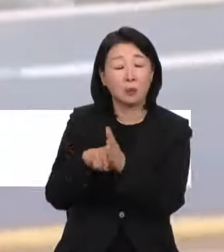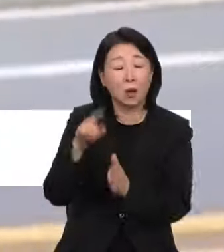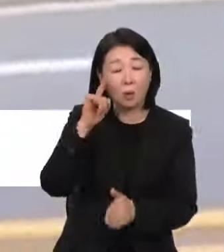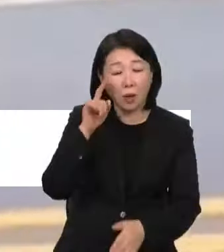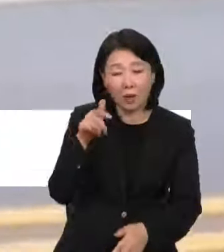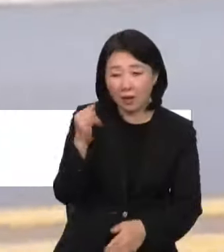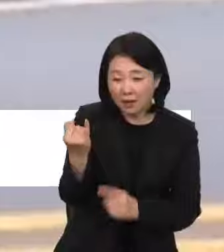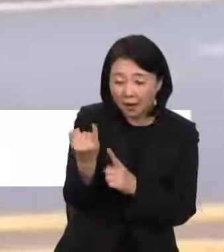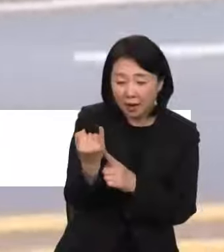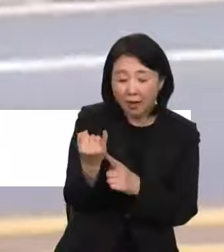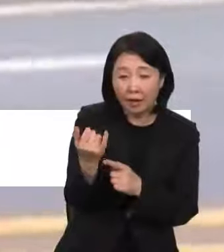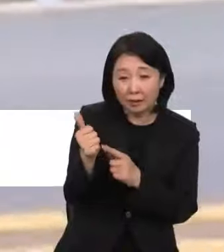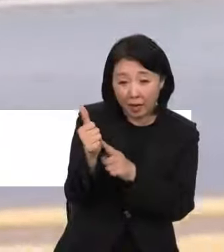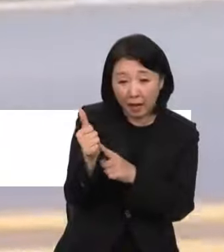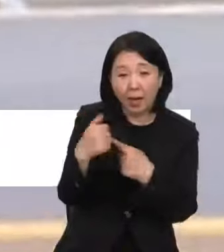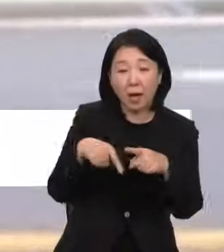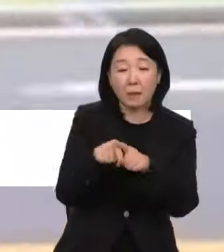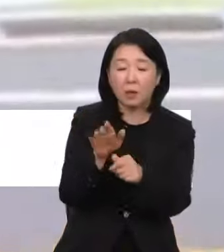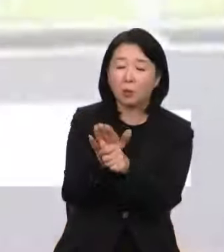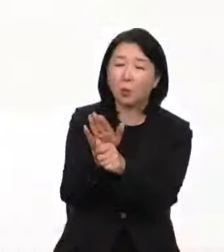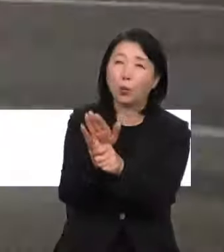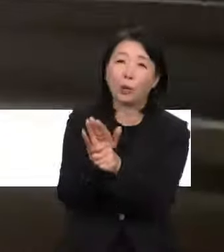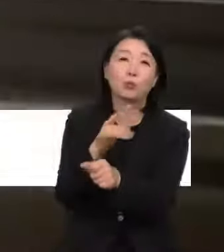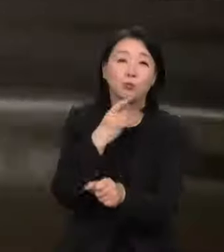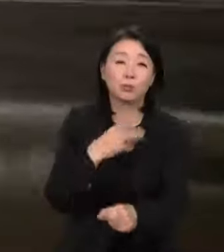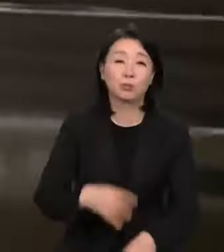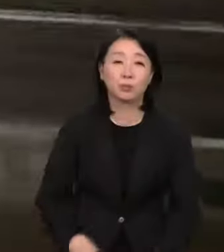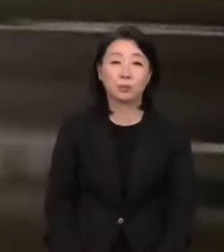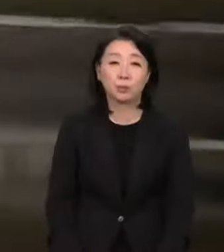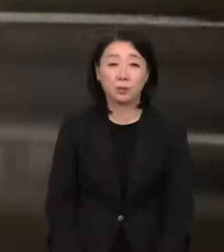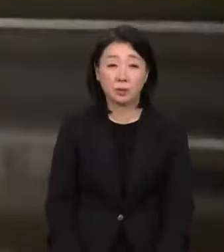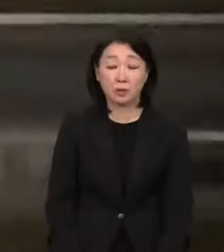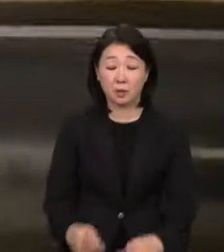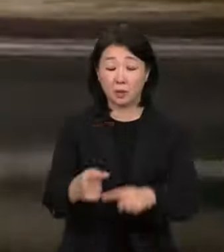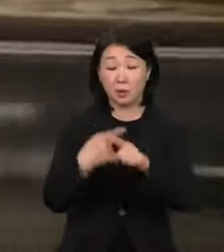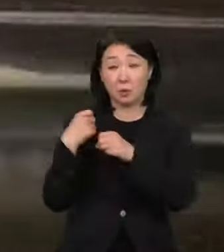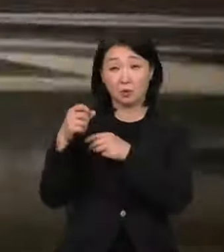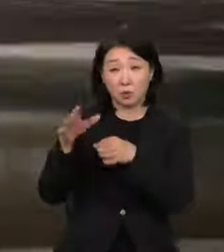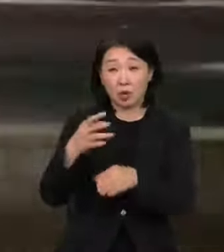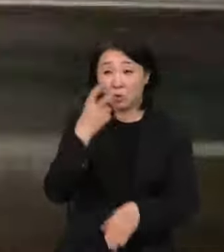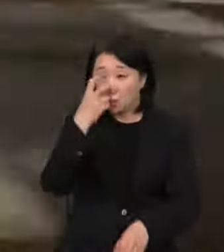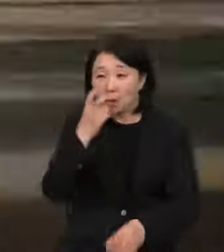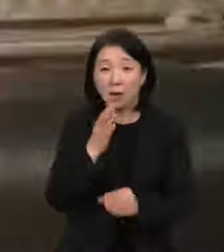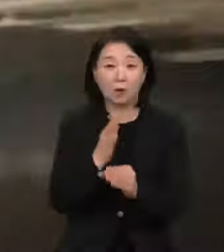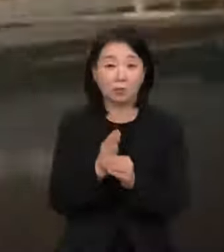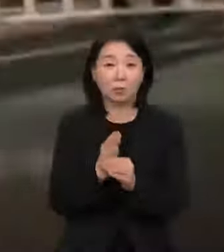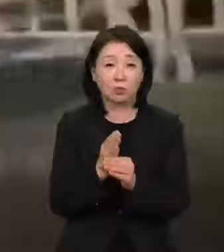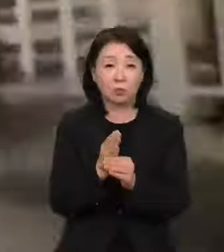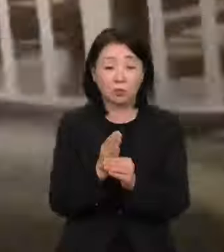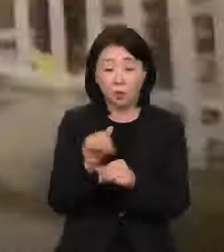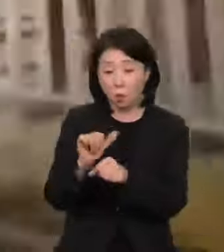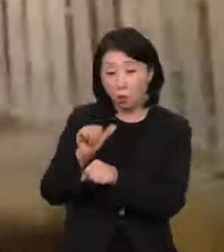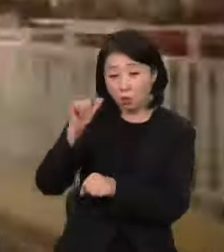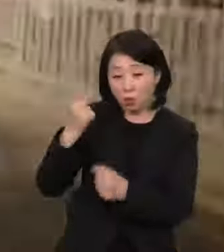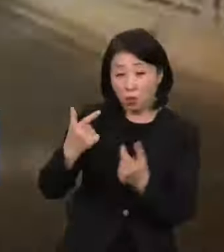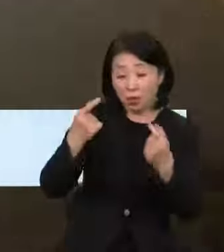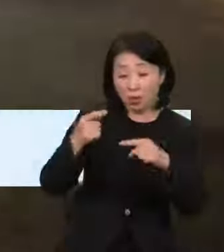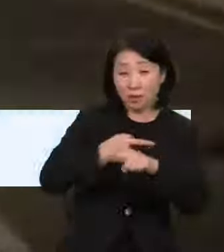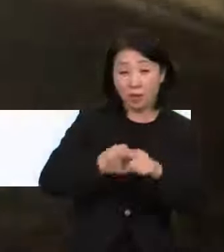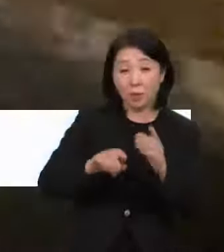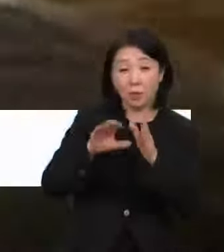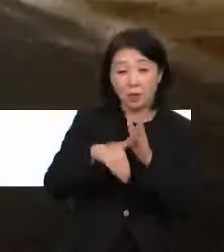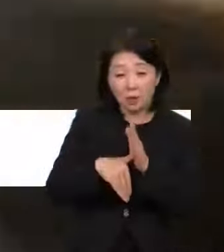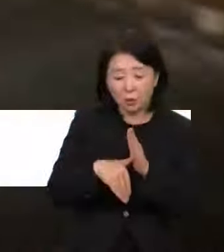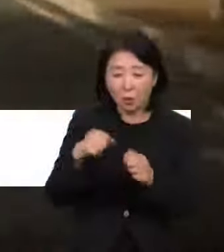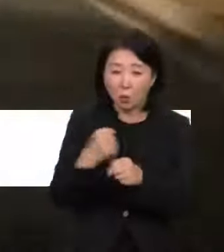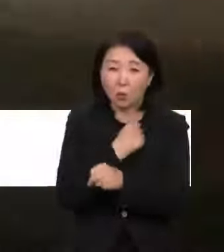허재의 페이스메이커 역할을 했다고 실토했습니다. 대회 주최 측이 진상조사에 나선 가운데 5년 전 같은 대회에서도